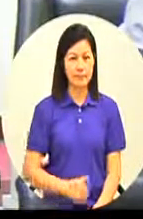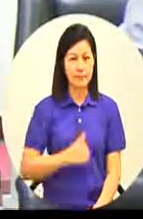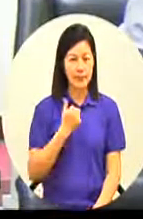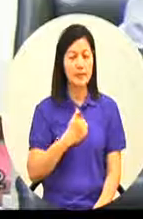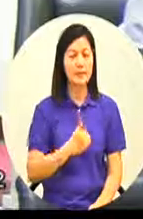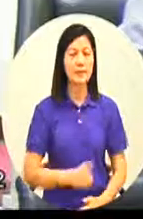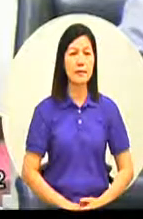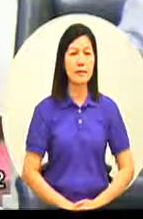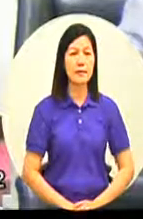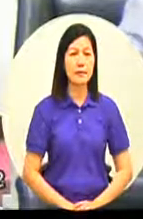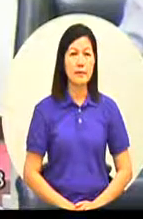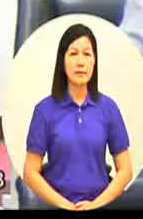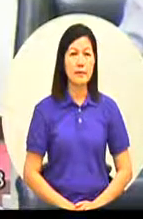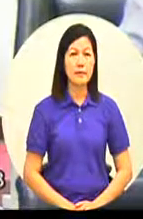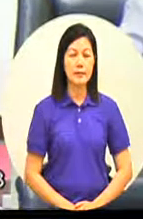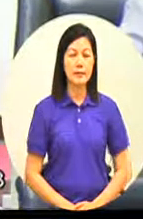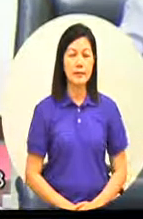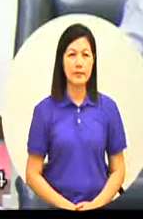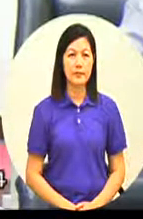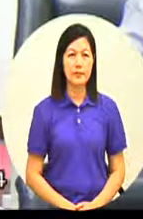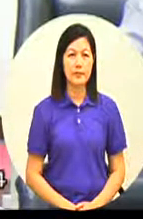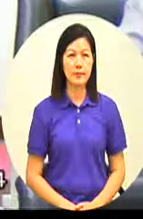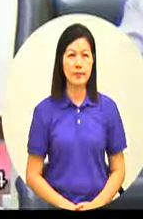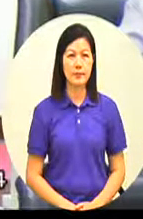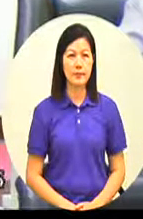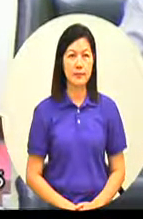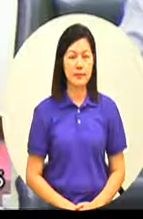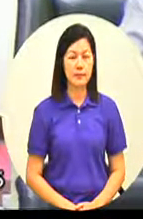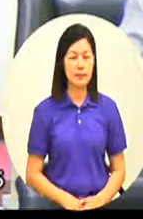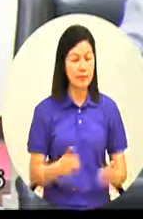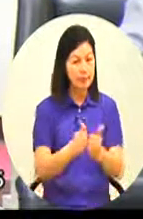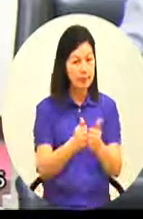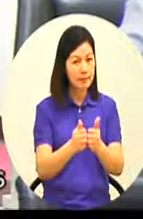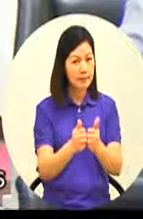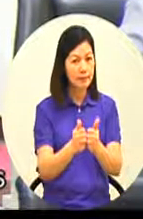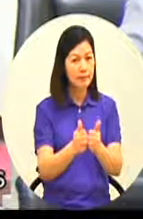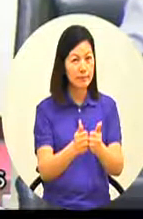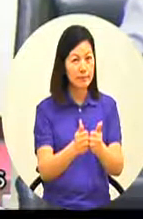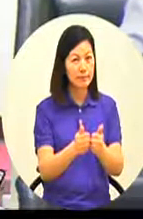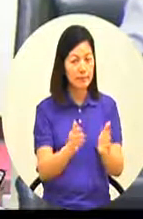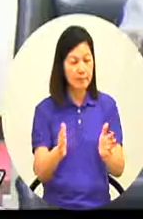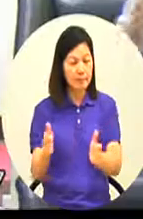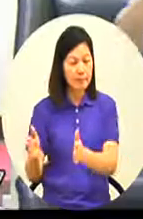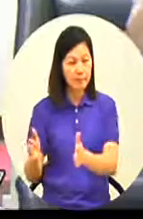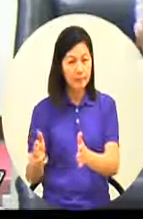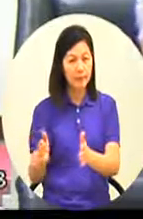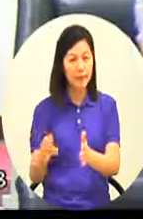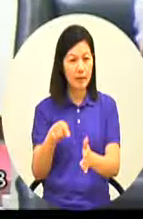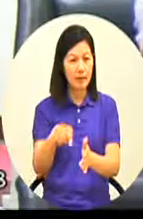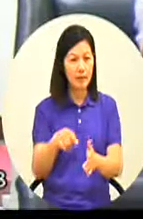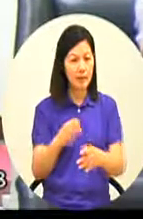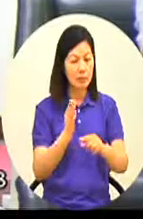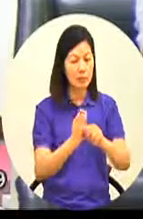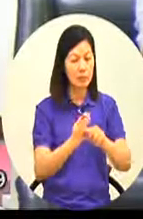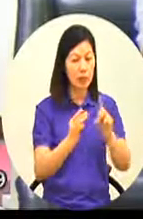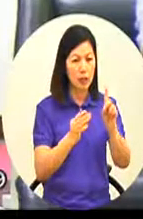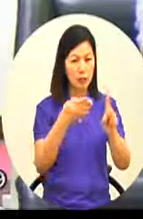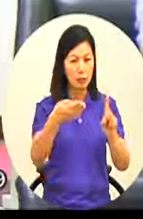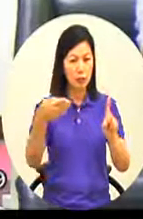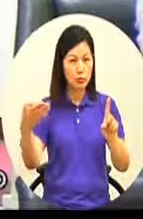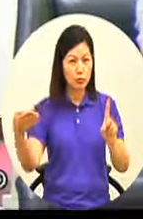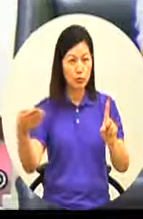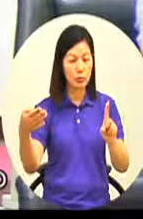定应该是最后几个会期当中的，我要讲1999哈，1999其实一